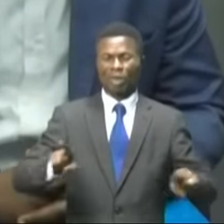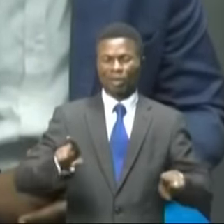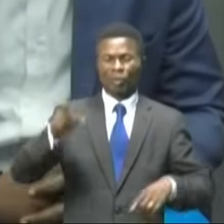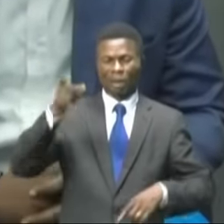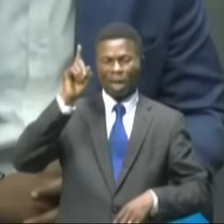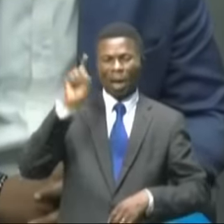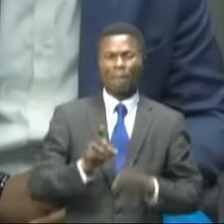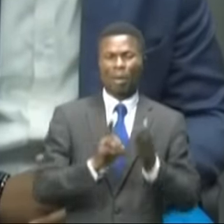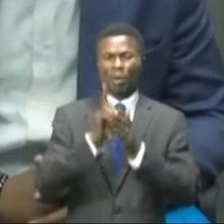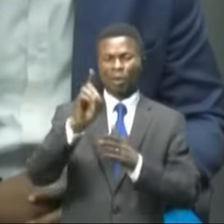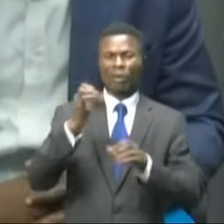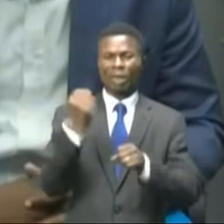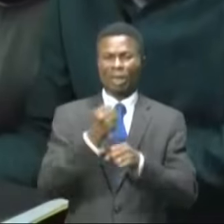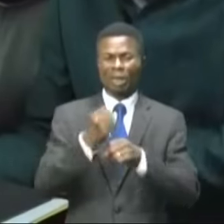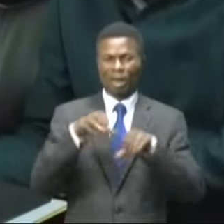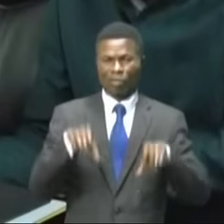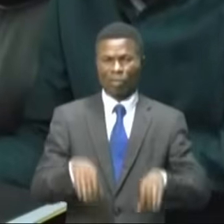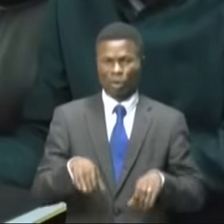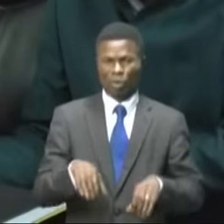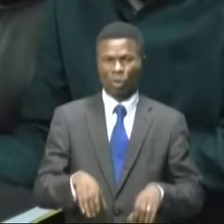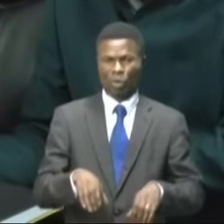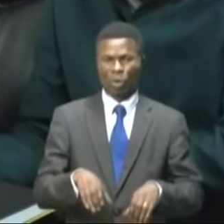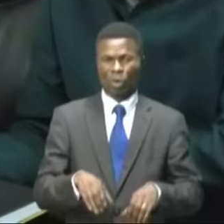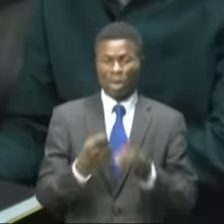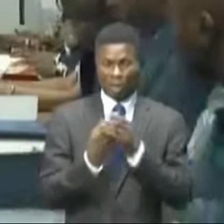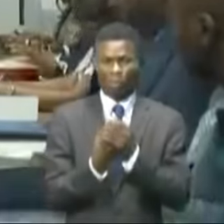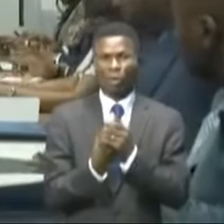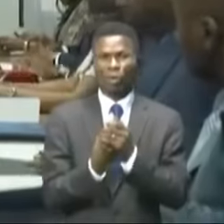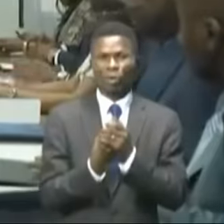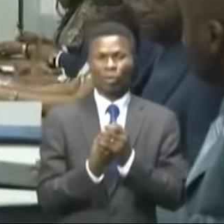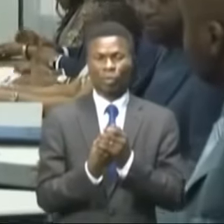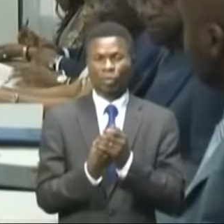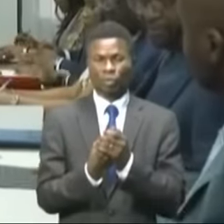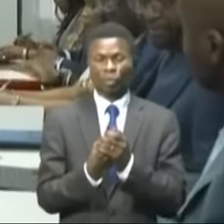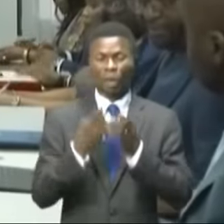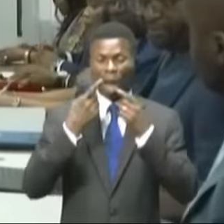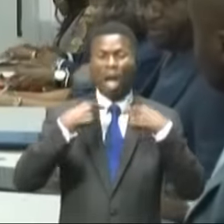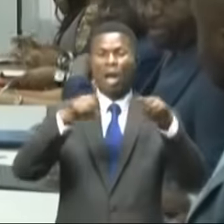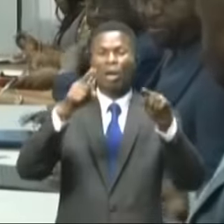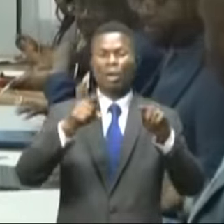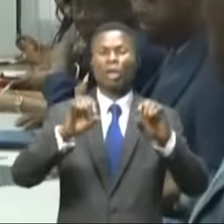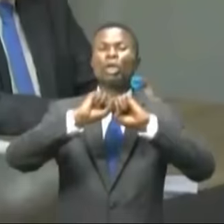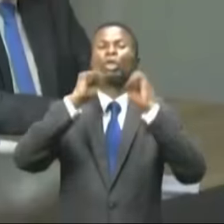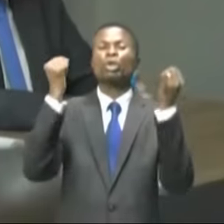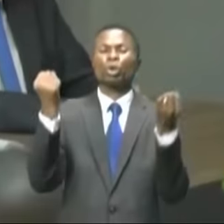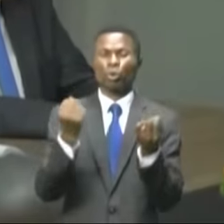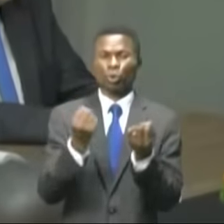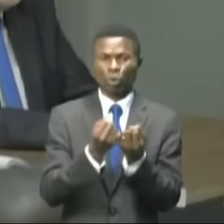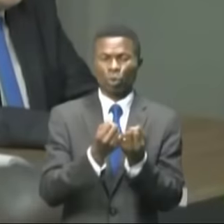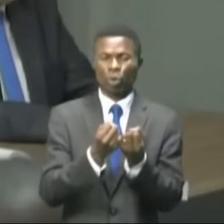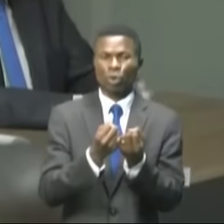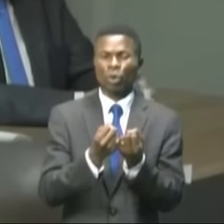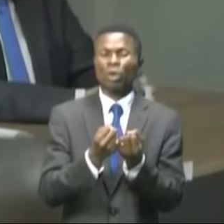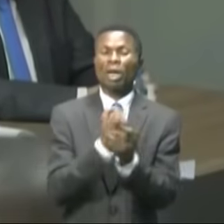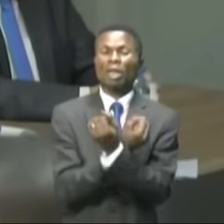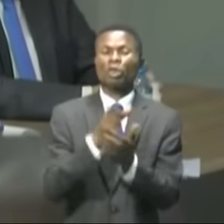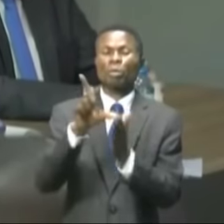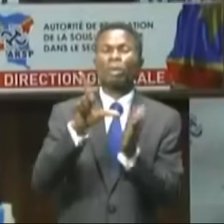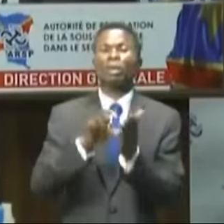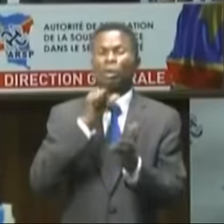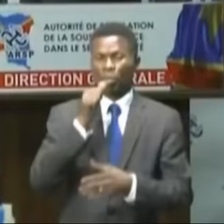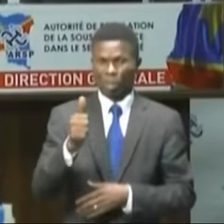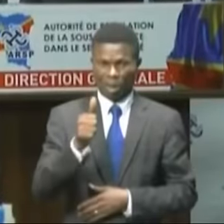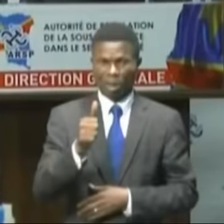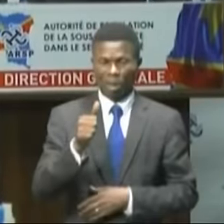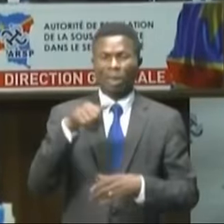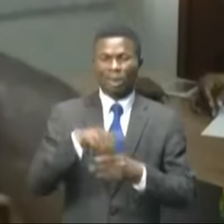développer l'entrepreneuriat dans le pays. D'ici là, nous allons publier les sociétés éligibles dont nous avons dans